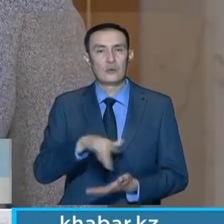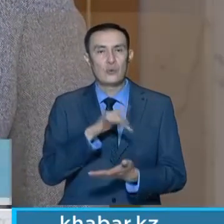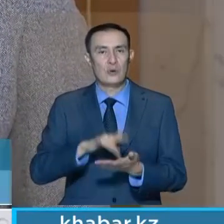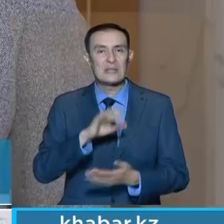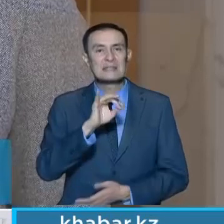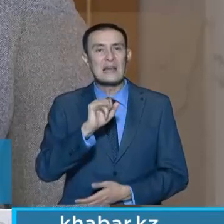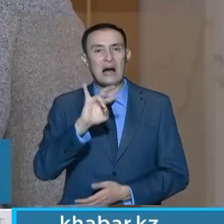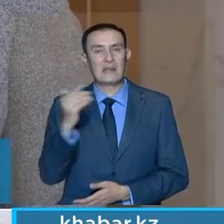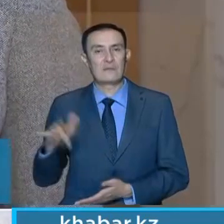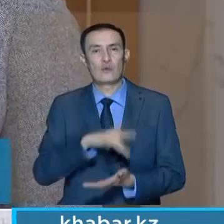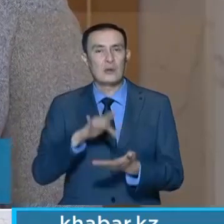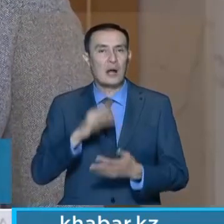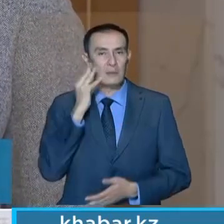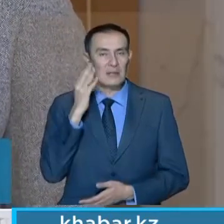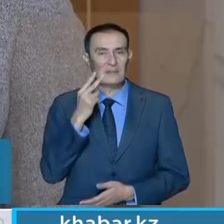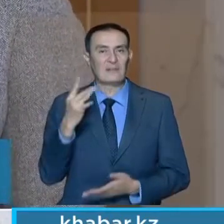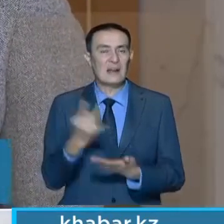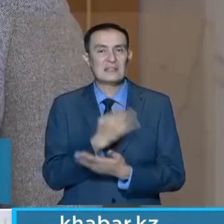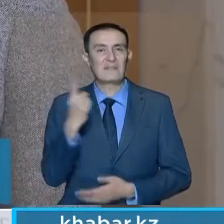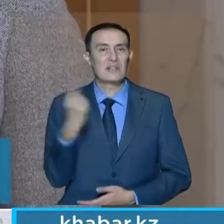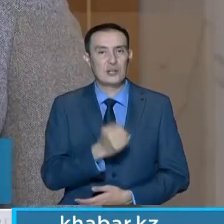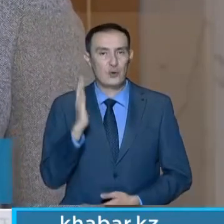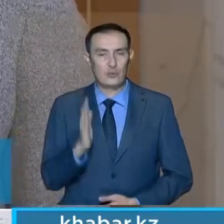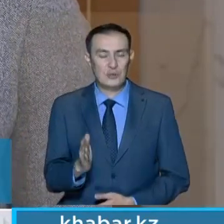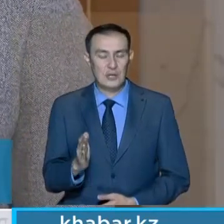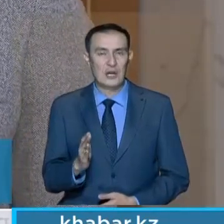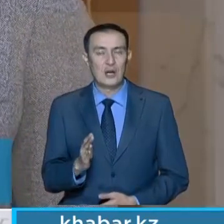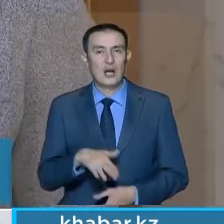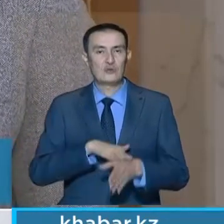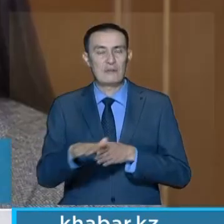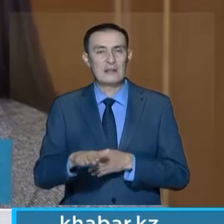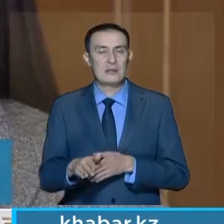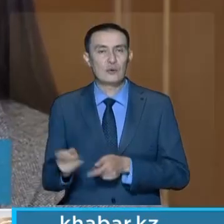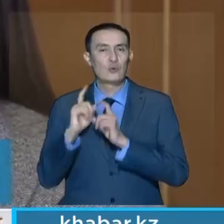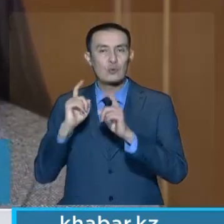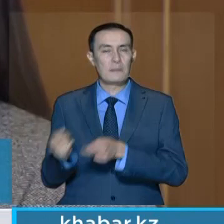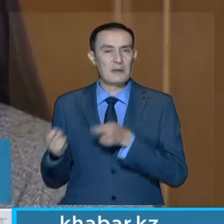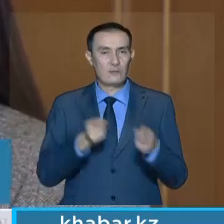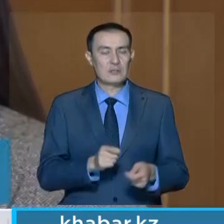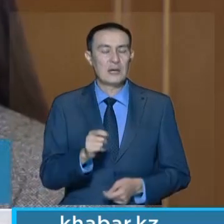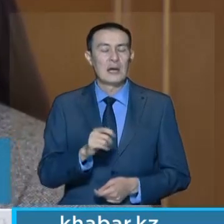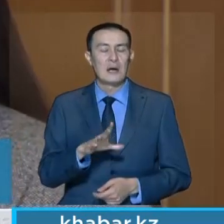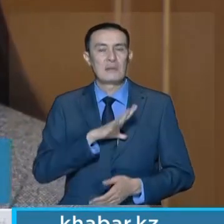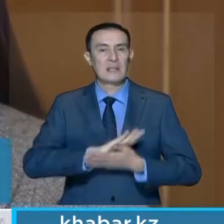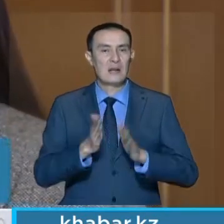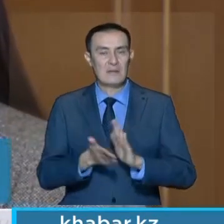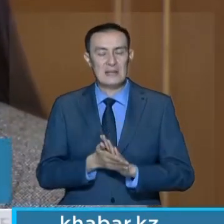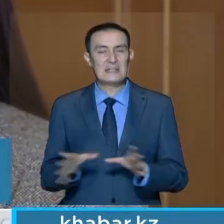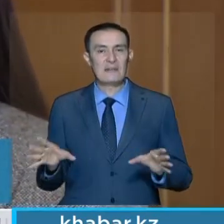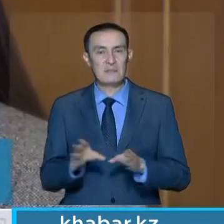города Сиань в Алмату. 2 раза в неделю уже осуществляются перевозки. Далее мы договорились,